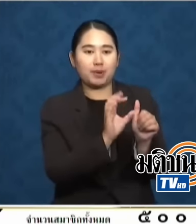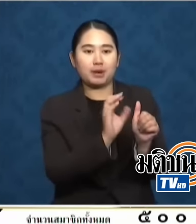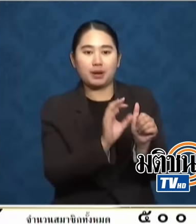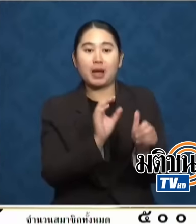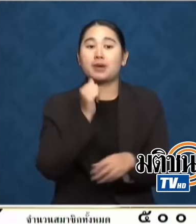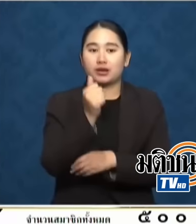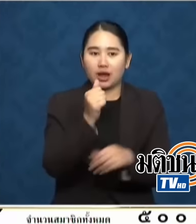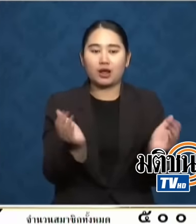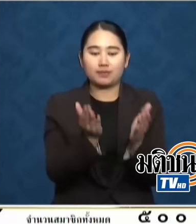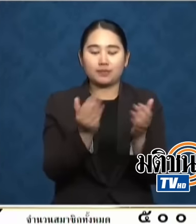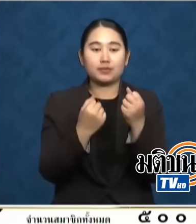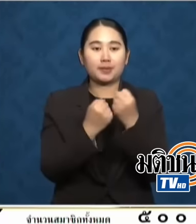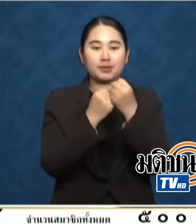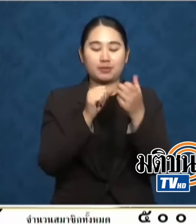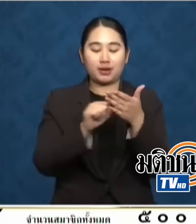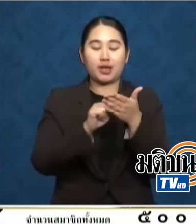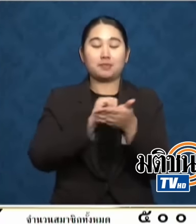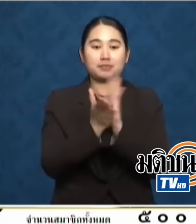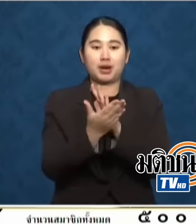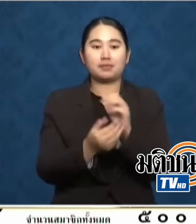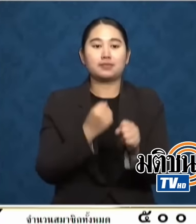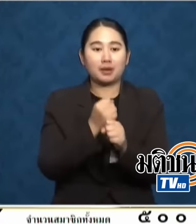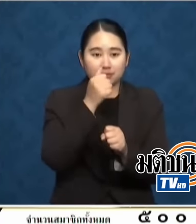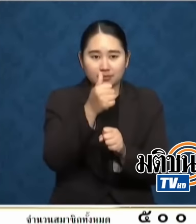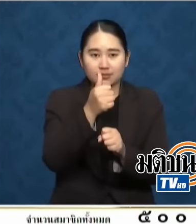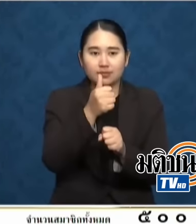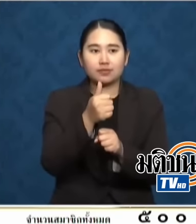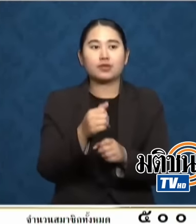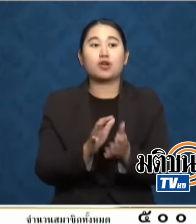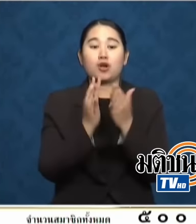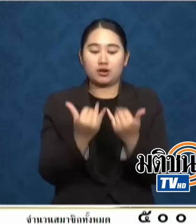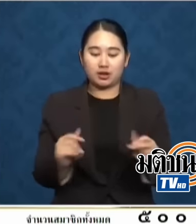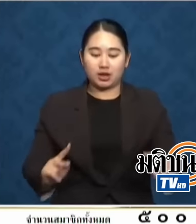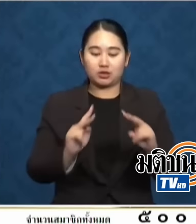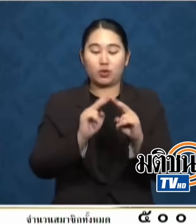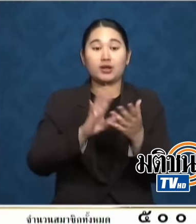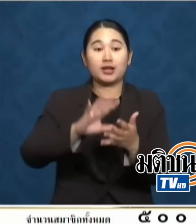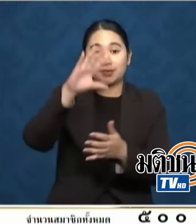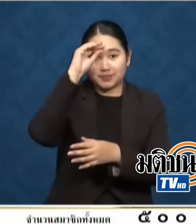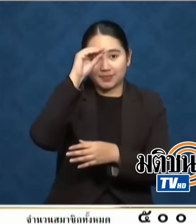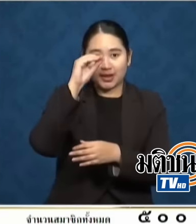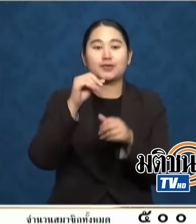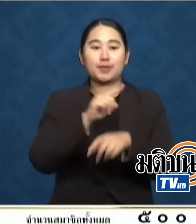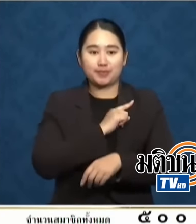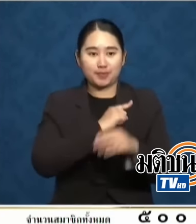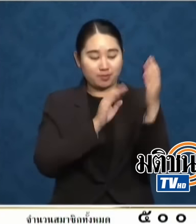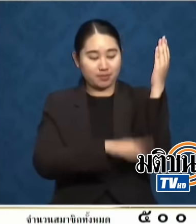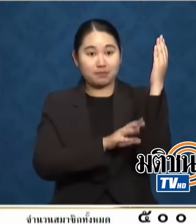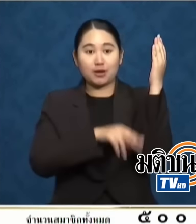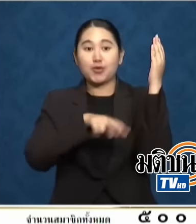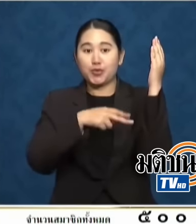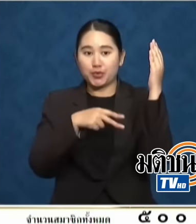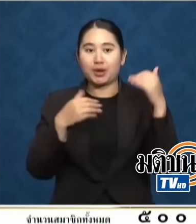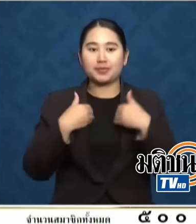ไปผลักดันให้เกิดการปรับปรุงการจัดการศึกษาซึ่งมีศึกษาธิการส่วนหน้าอยู่ที่นั่นด้านเศรษ